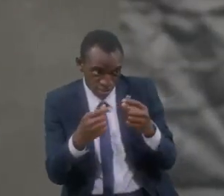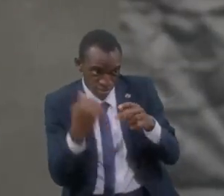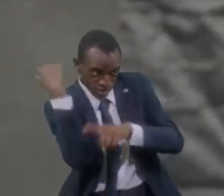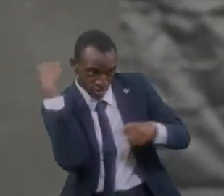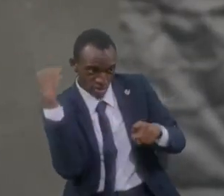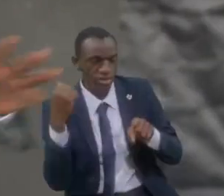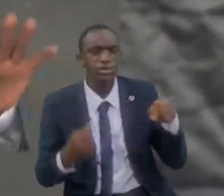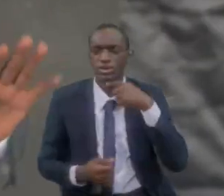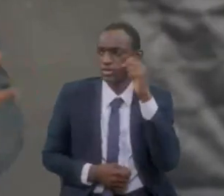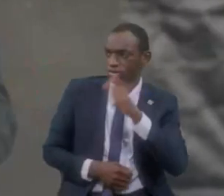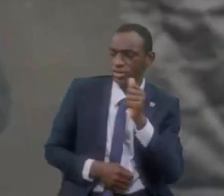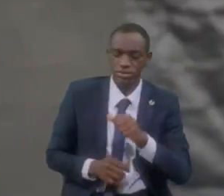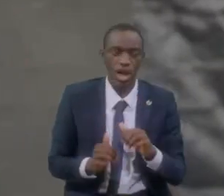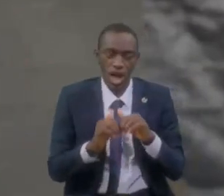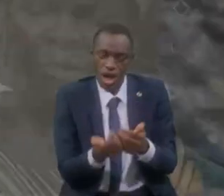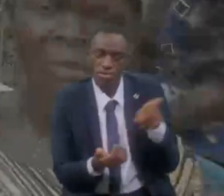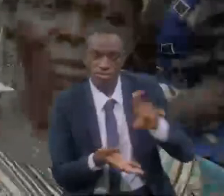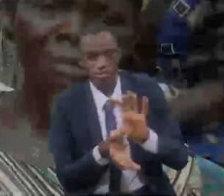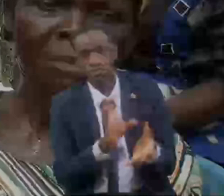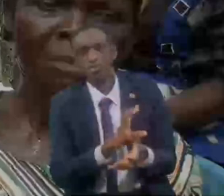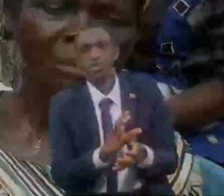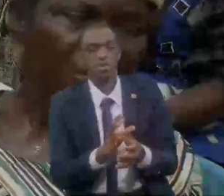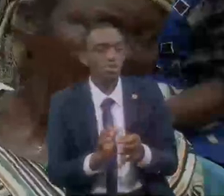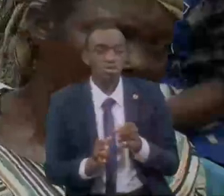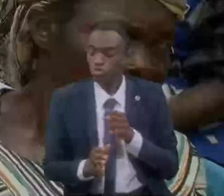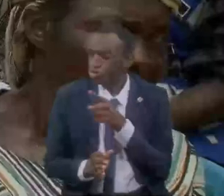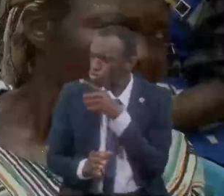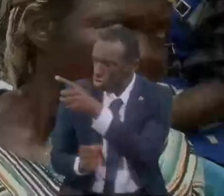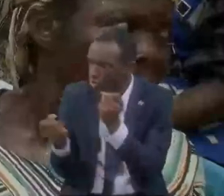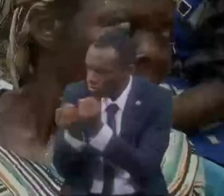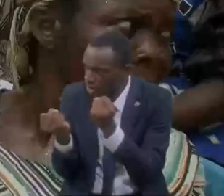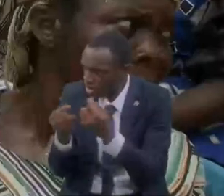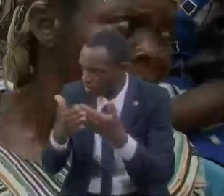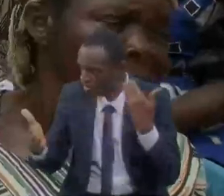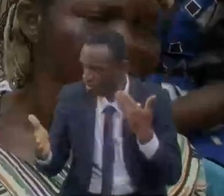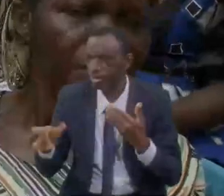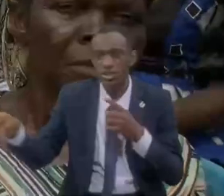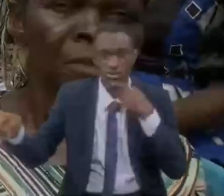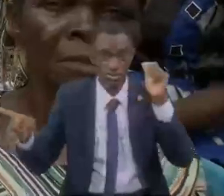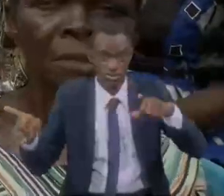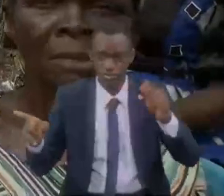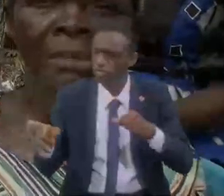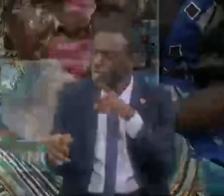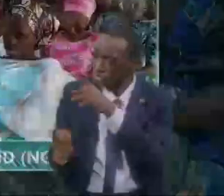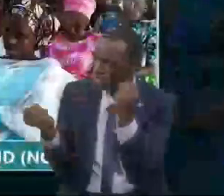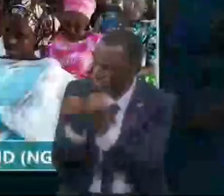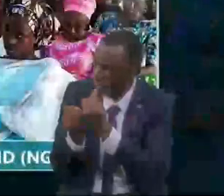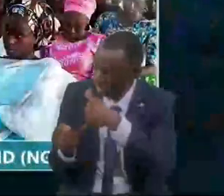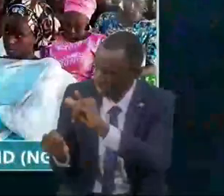conversion? Est-ce que tu te bagarrais avant? Oui. Est-ce que tu te bagarres maintenant? Oui.